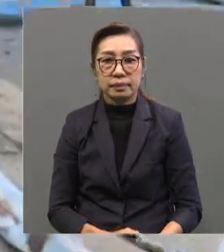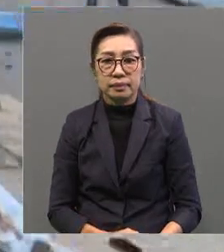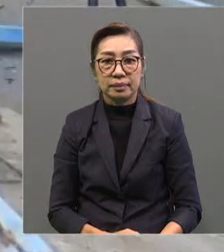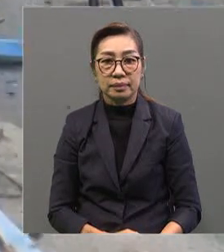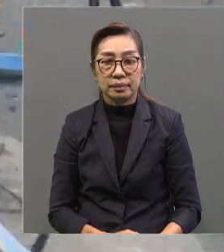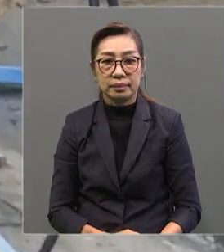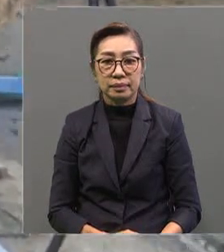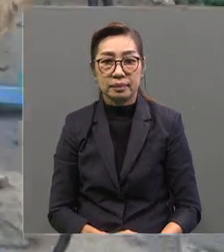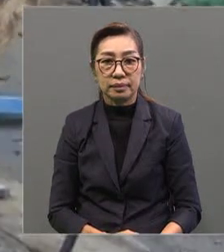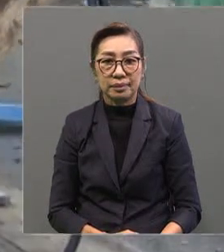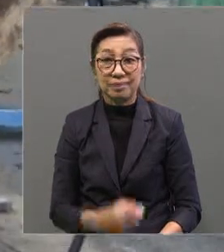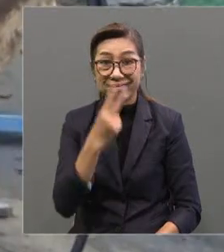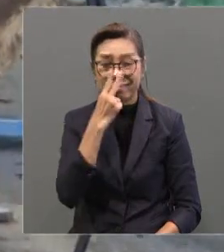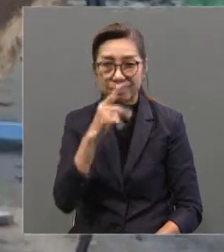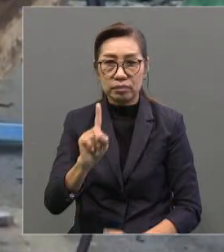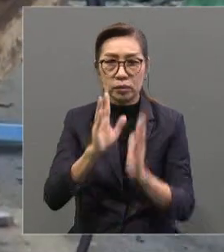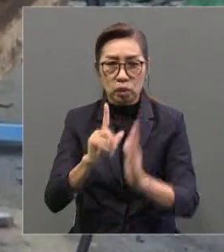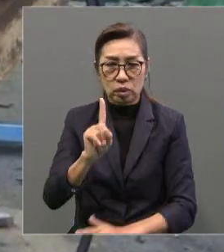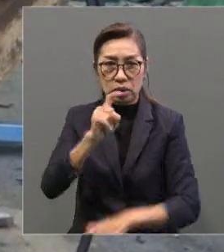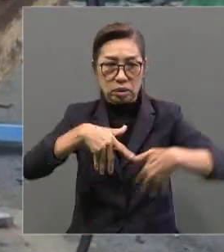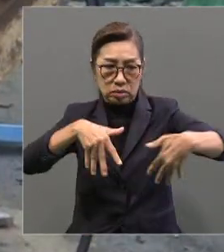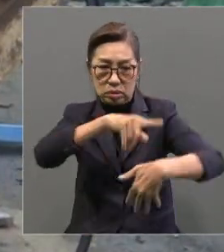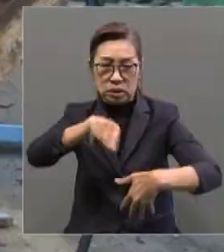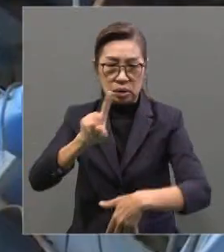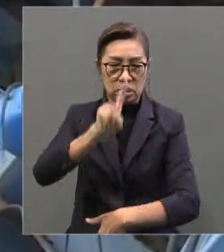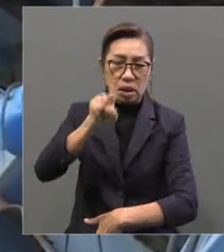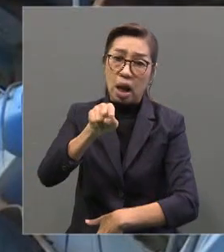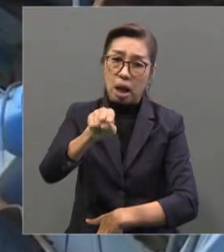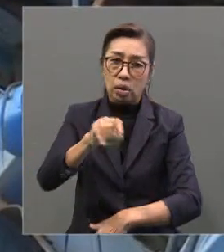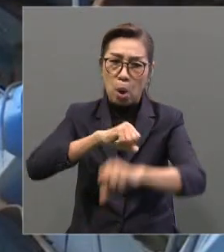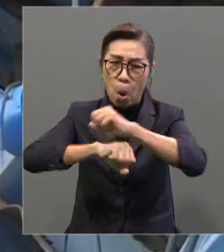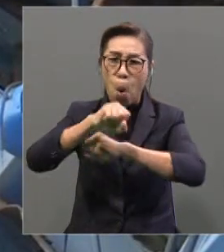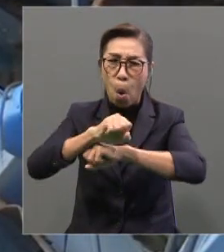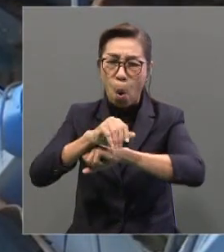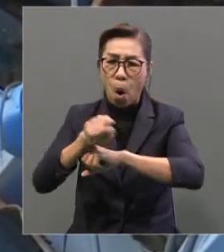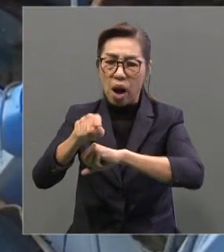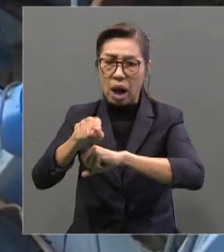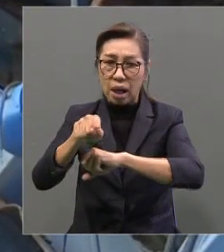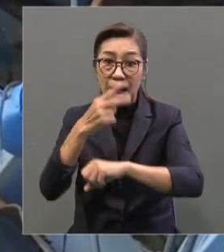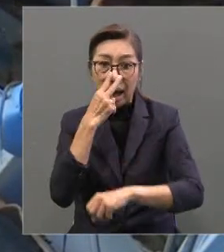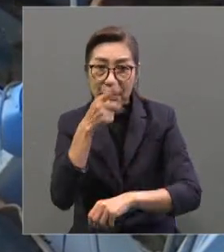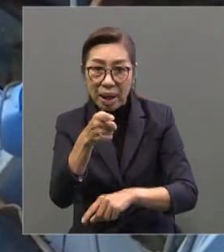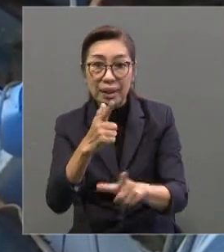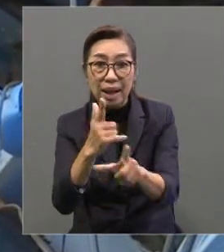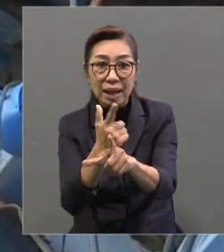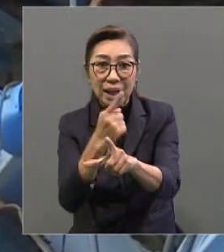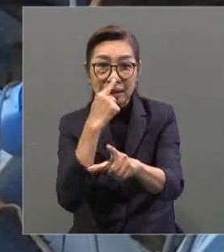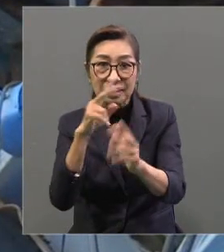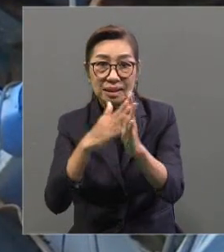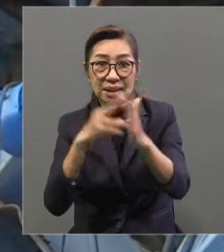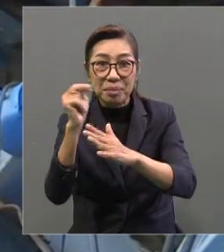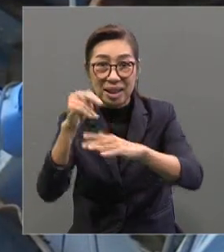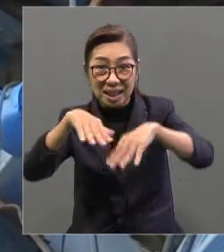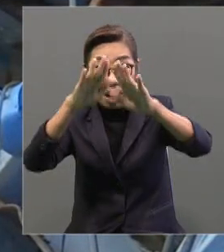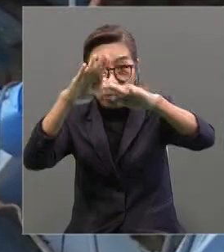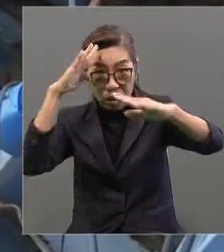ค่ะแล้วก็กรณีมีการตั้งคำถามจากสังคมเหมือนกันเกี่ยวกับเรื่องของการก่อสร้างเนี่ยหลายคนก็สงสัยเห็นไหมคะนี่อันนี้คือลอนเชอร์นะคะสีน้ำเงินที่อยู่ด้านบ